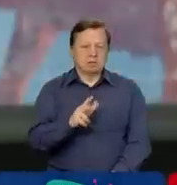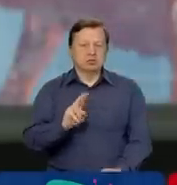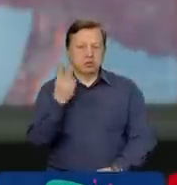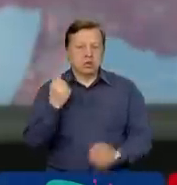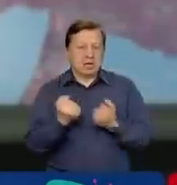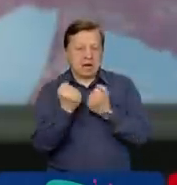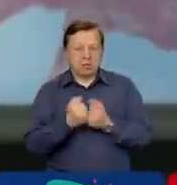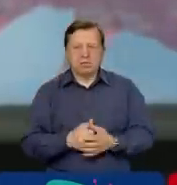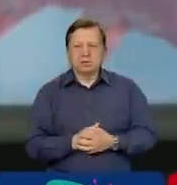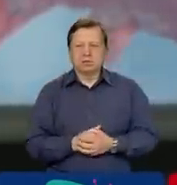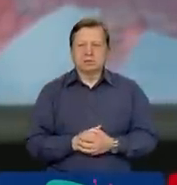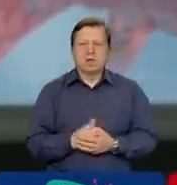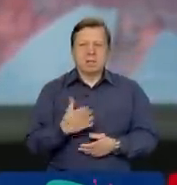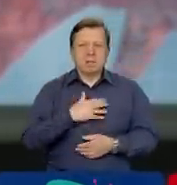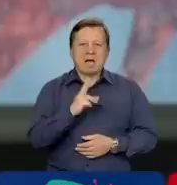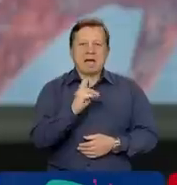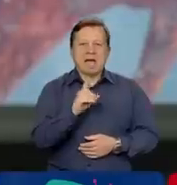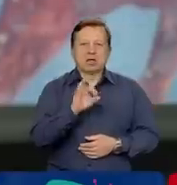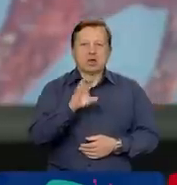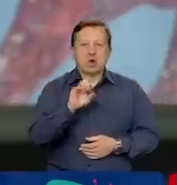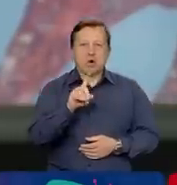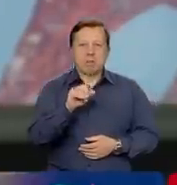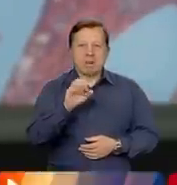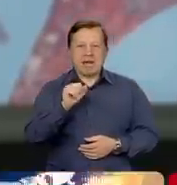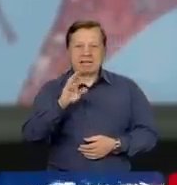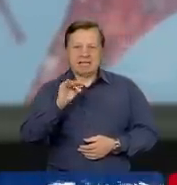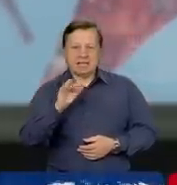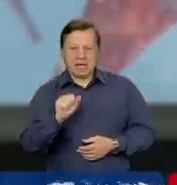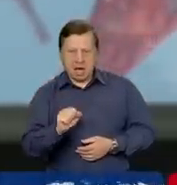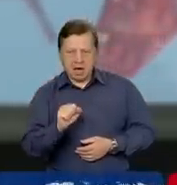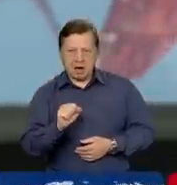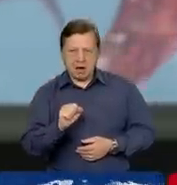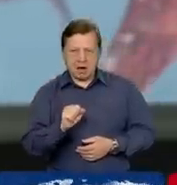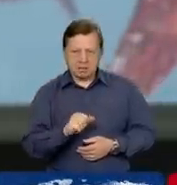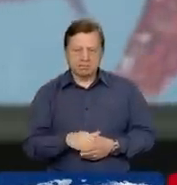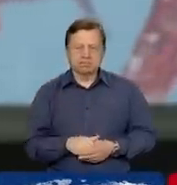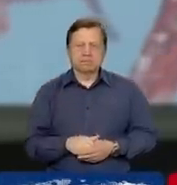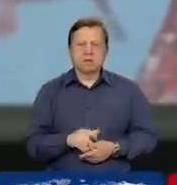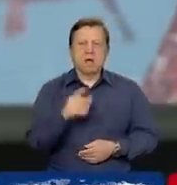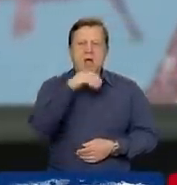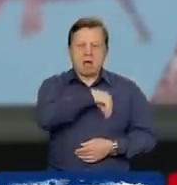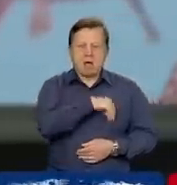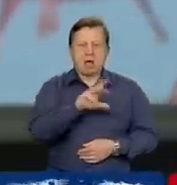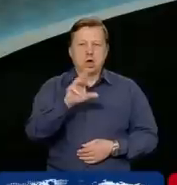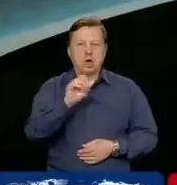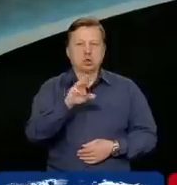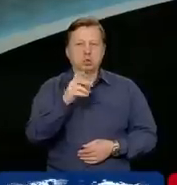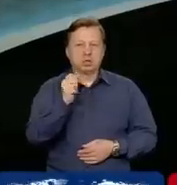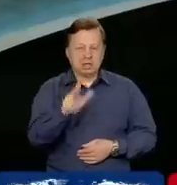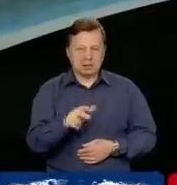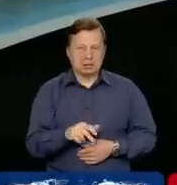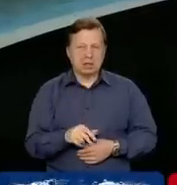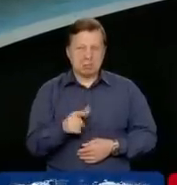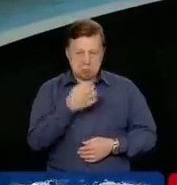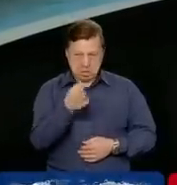mam kardiopatię roszczeniową uregulowaną podusznikiem. Czy jestem bardzo zagrożony?